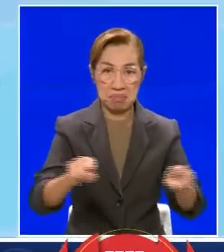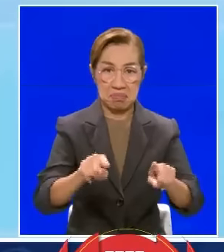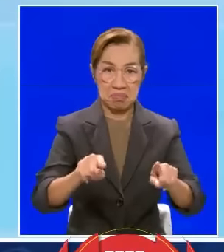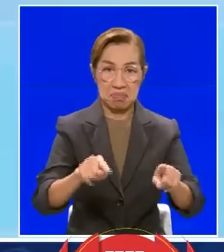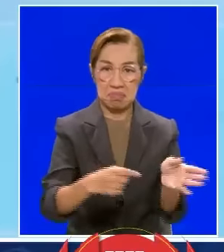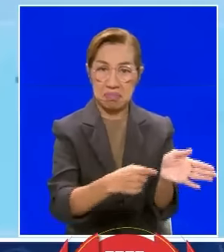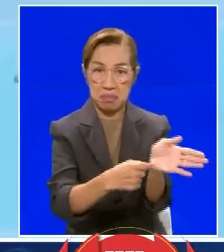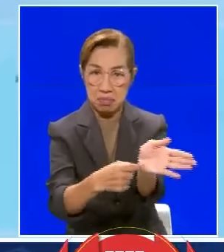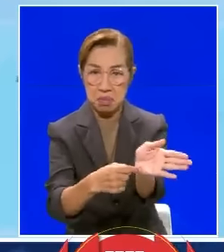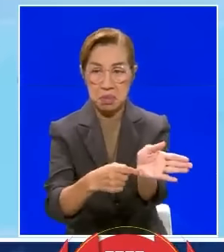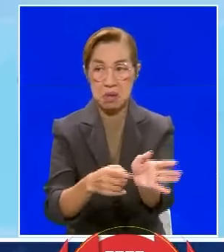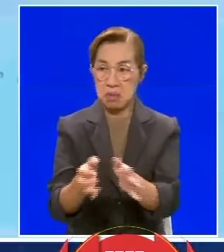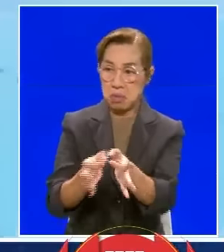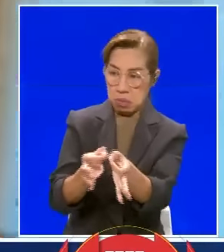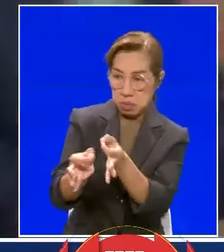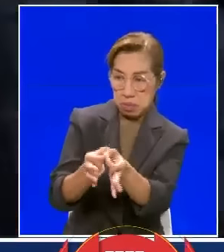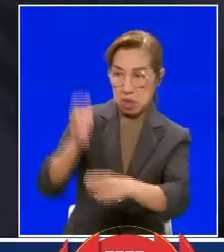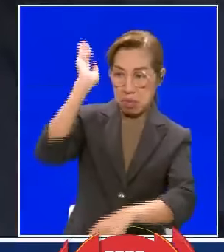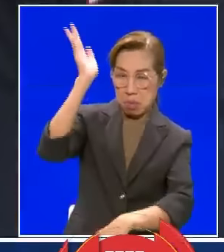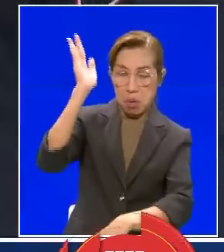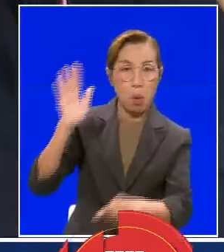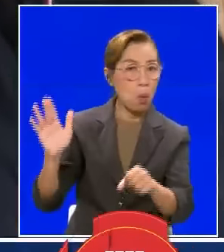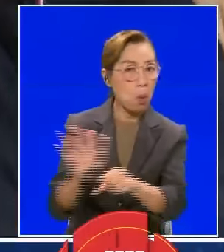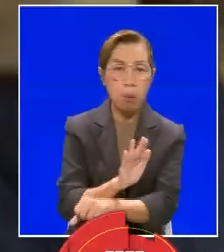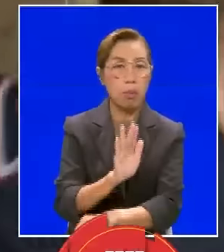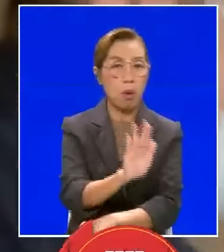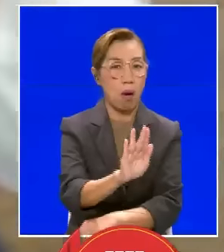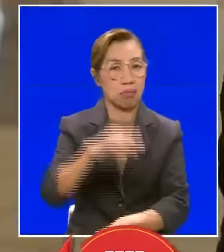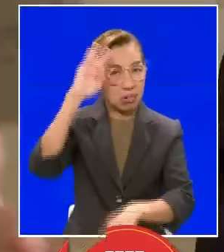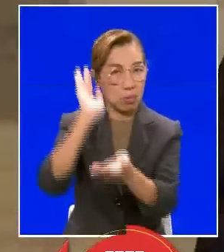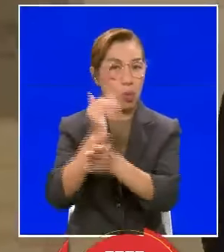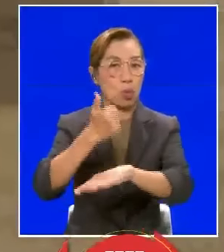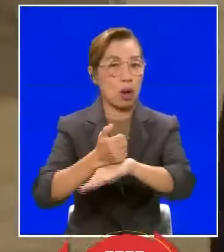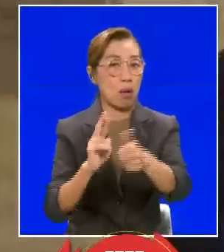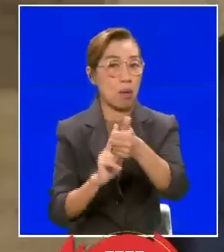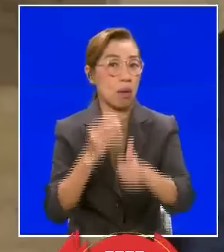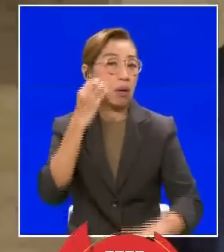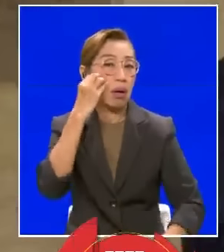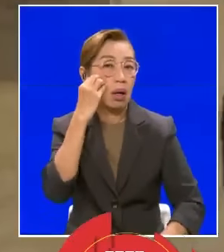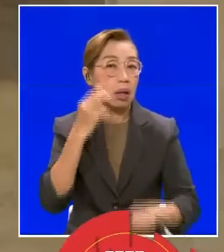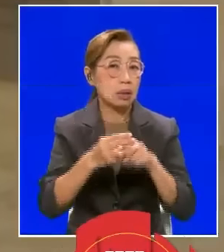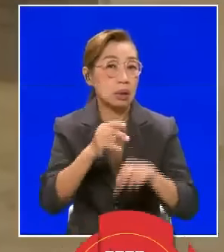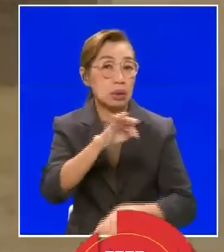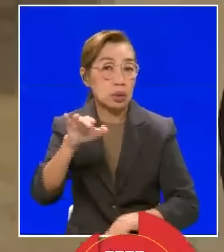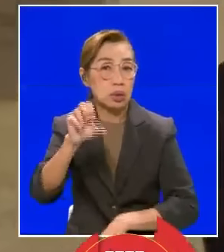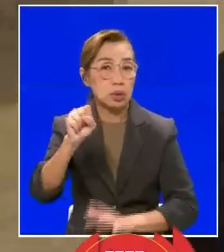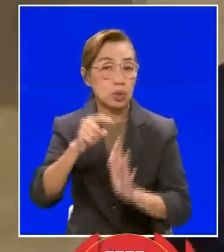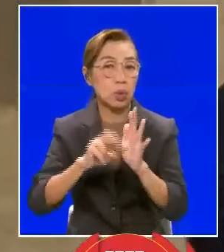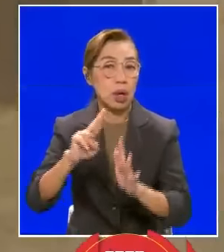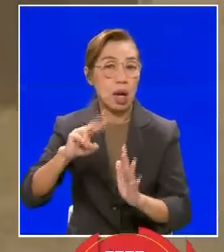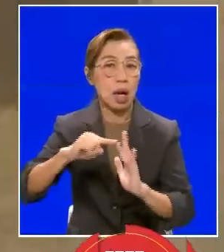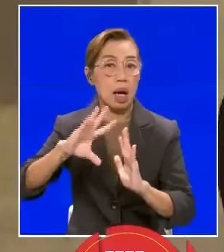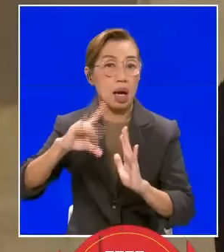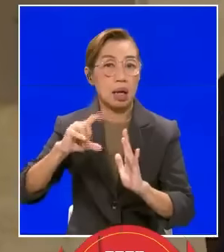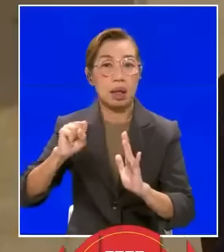กได้ว่าอุปกรณ์ในการอธิบายให้กับสื่อมวลชนแบบครบวงจรเหมือนเดิมเลยนะคะสำหรับพลตำรวจเอกสุรเชษฐ์หักพานค่ะท่านไปที่สภาไปยื่นหนัง